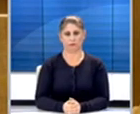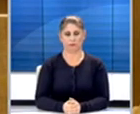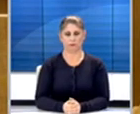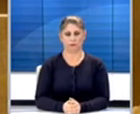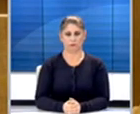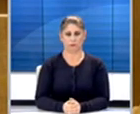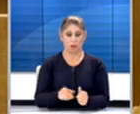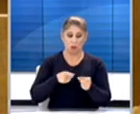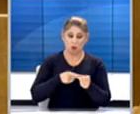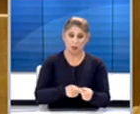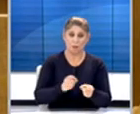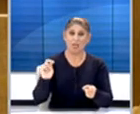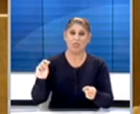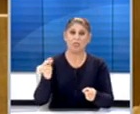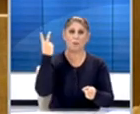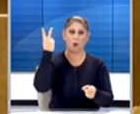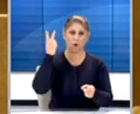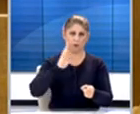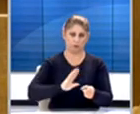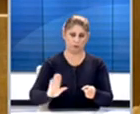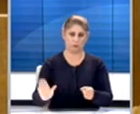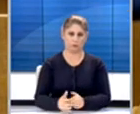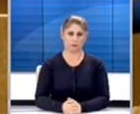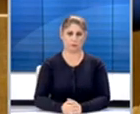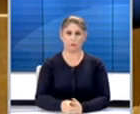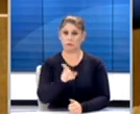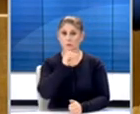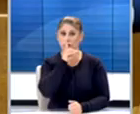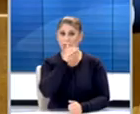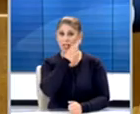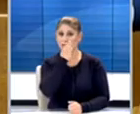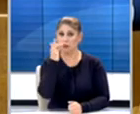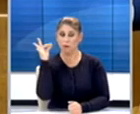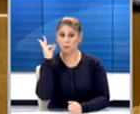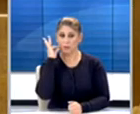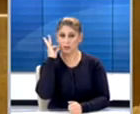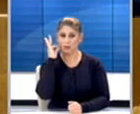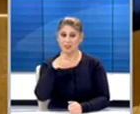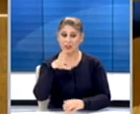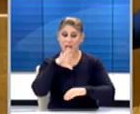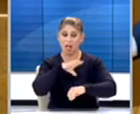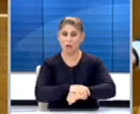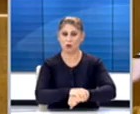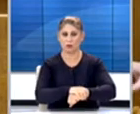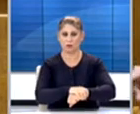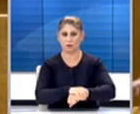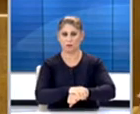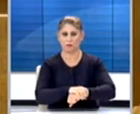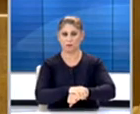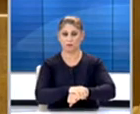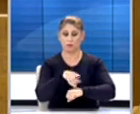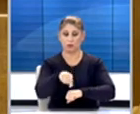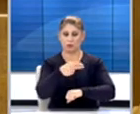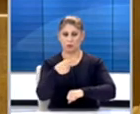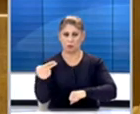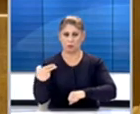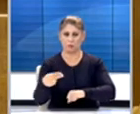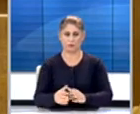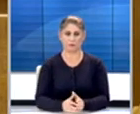Και το έγκλημα γίνεται διπλό. Και η σιωπή σας είναι ενοχή γύρω από αυτό το